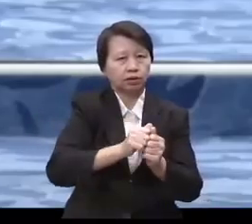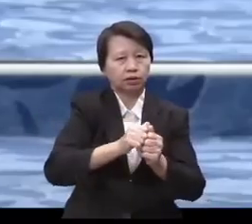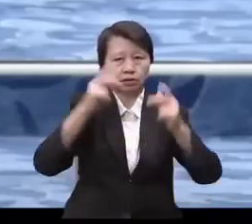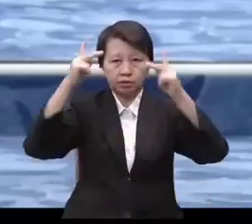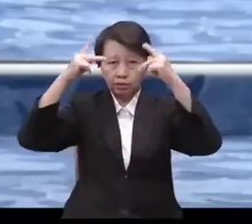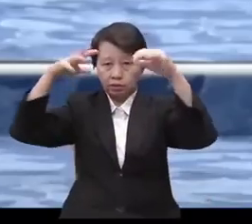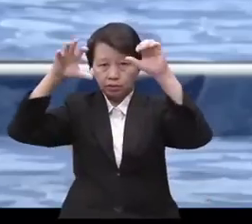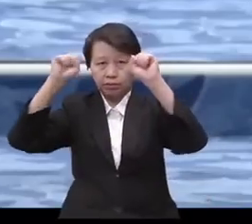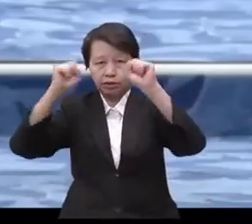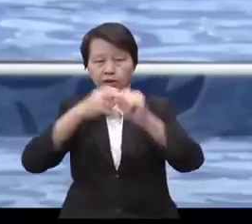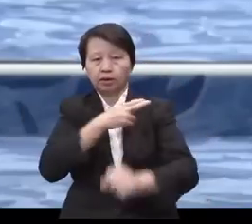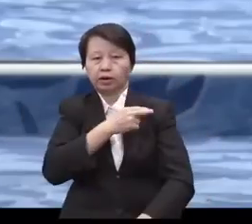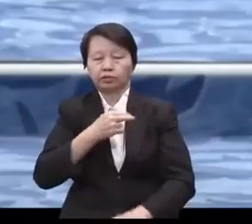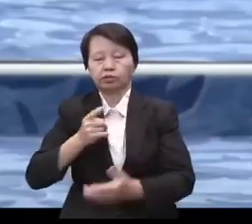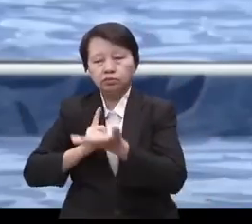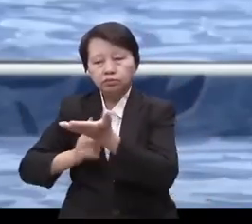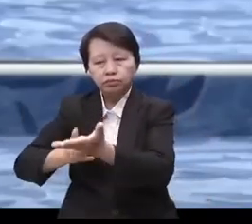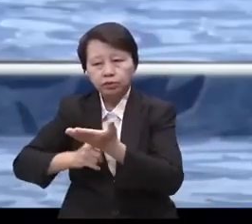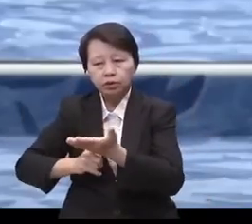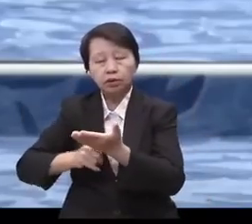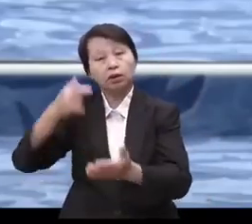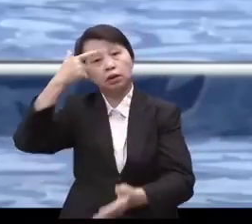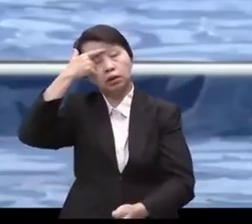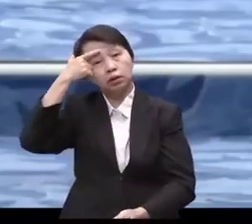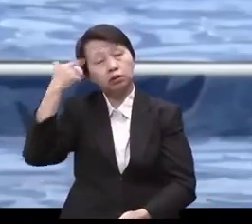Presiden Jokowi Indonesia, kerana